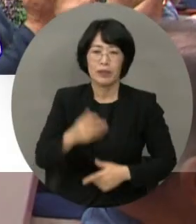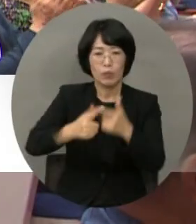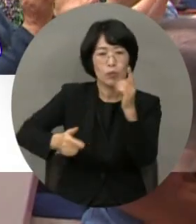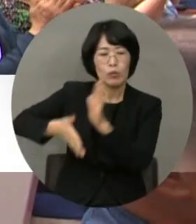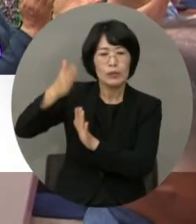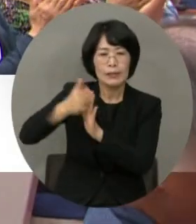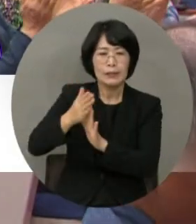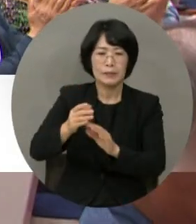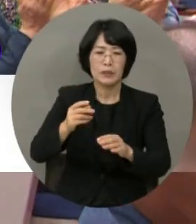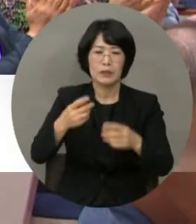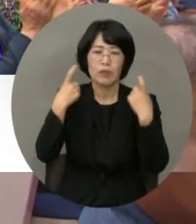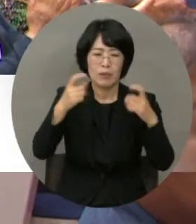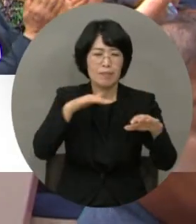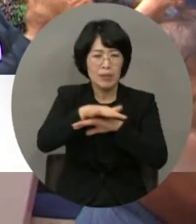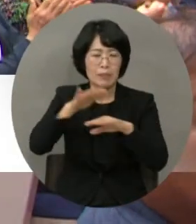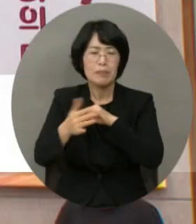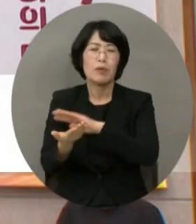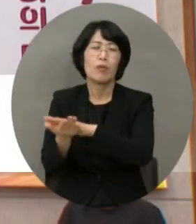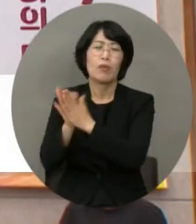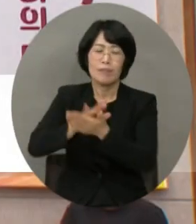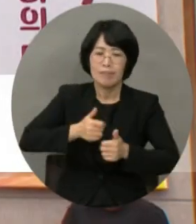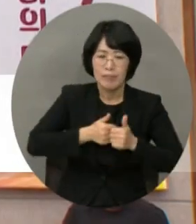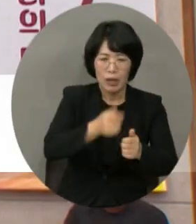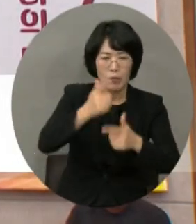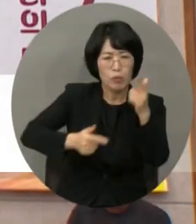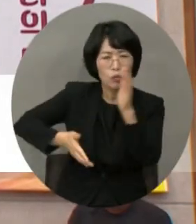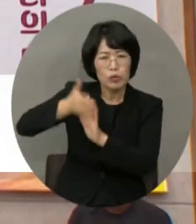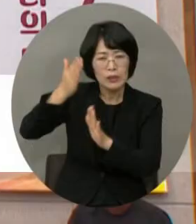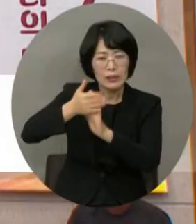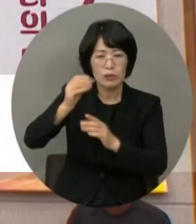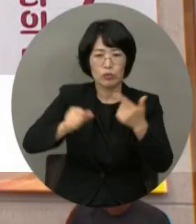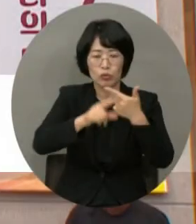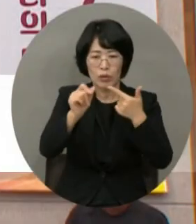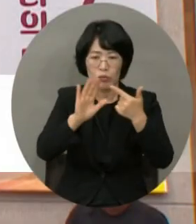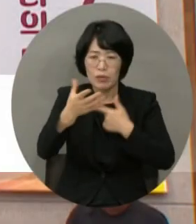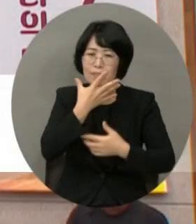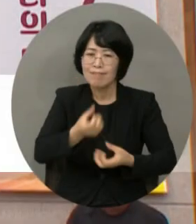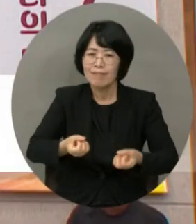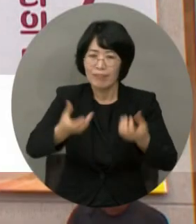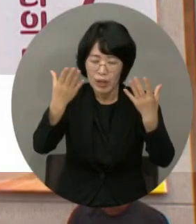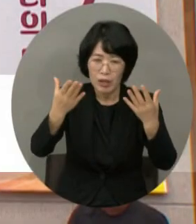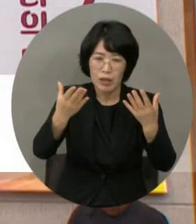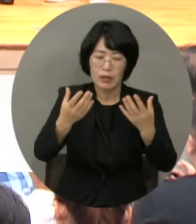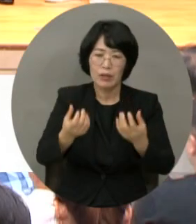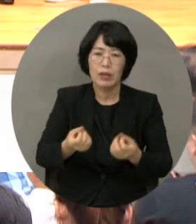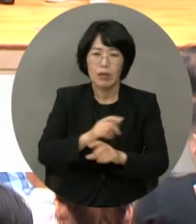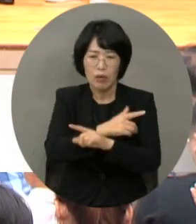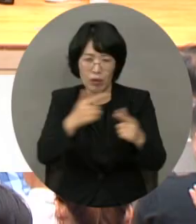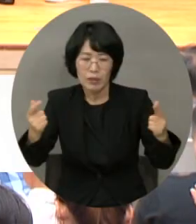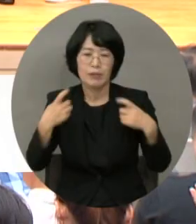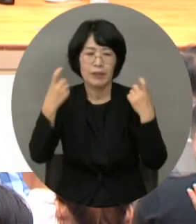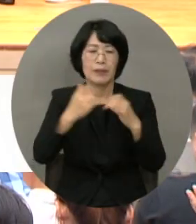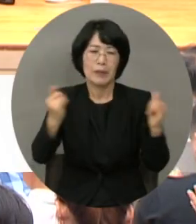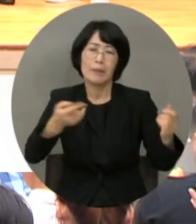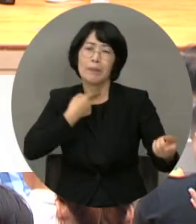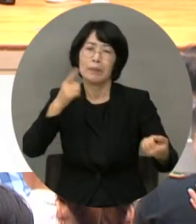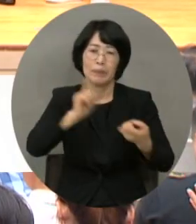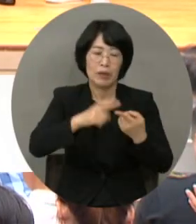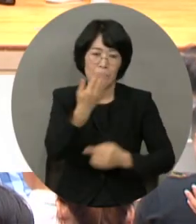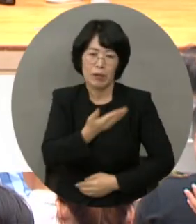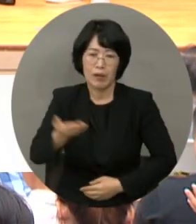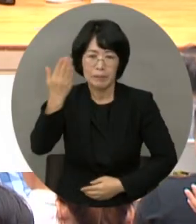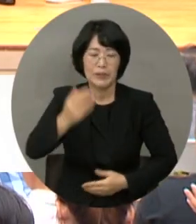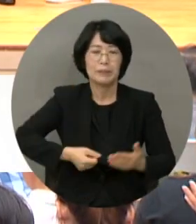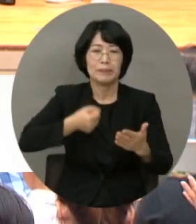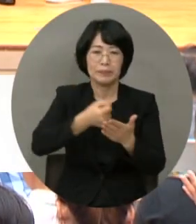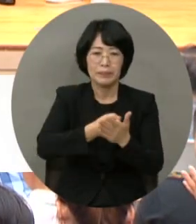목포시는 변화하는 관광 형태와 함께 목포시에서 하반기에 열리는 대규모 행사와 축제에서 관광객의 만족도를 높일 것을